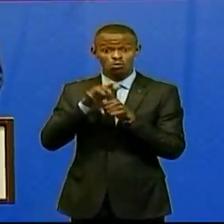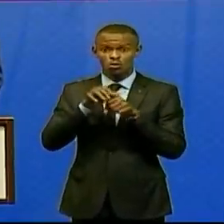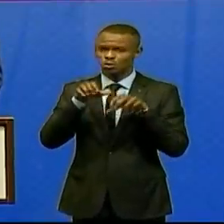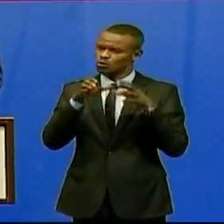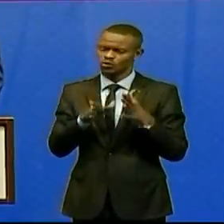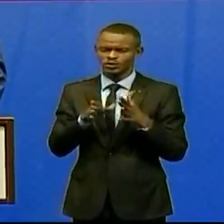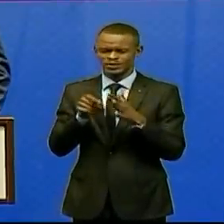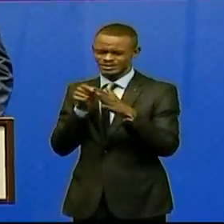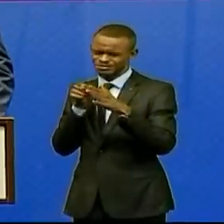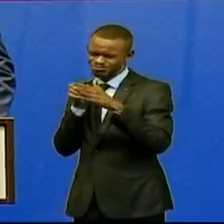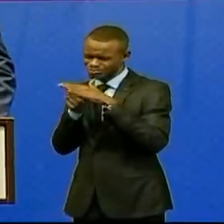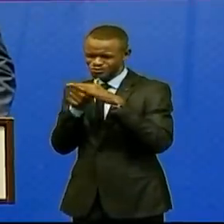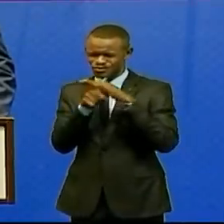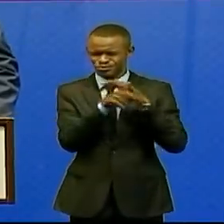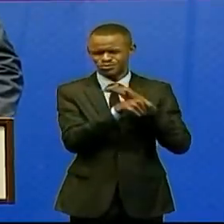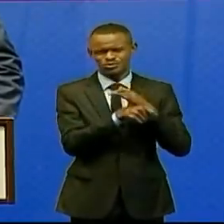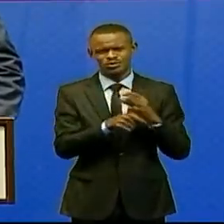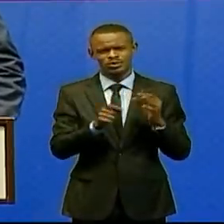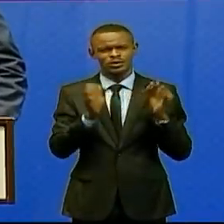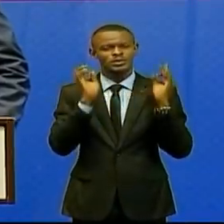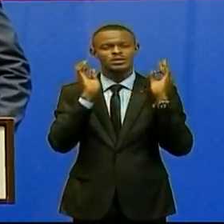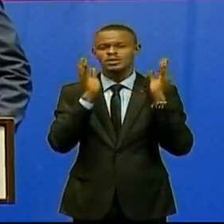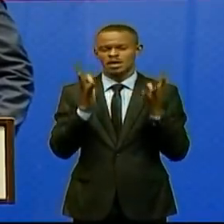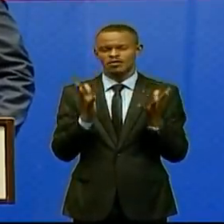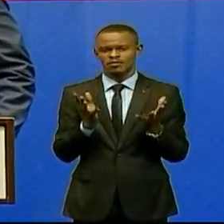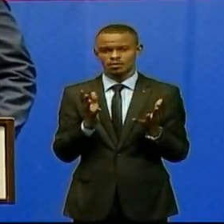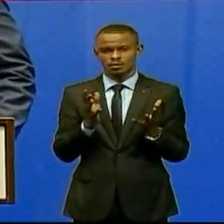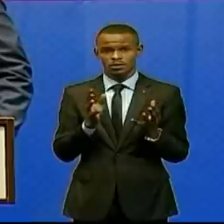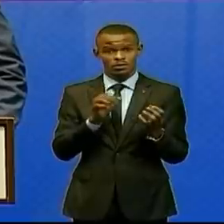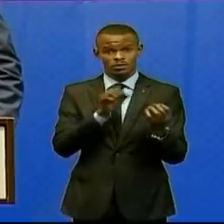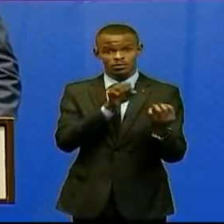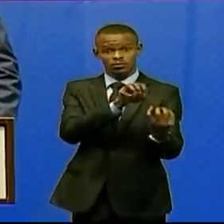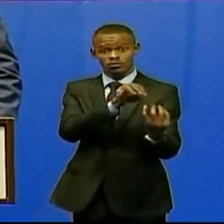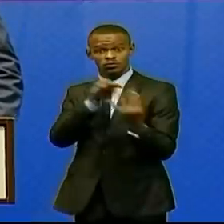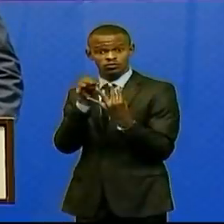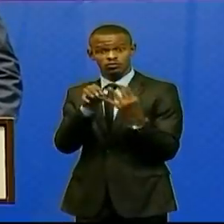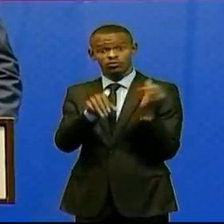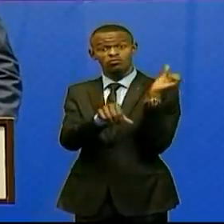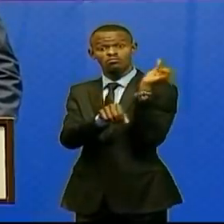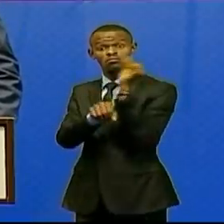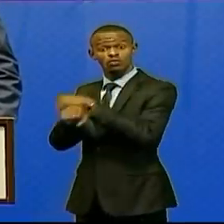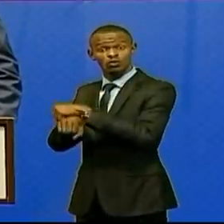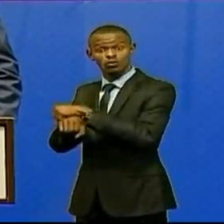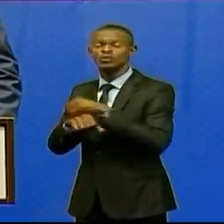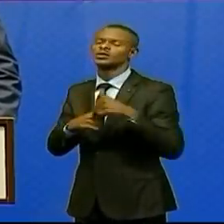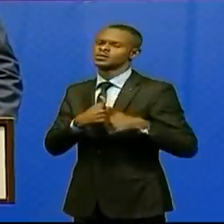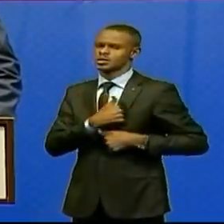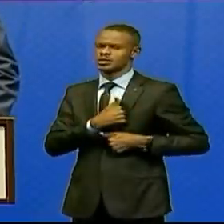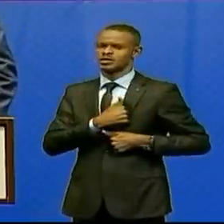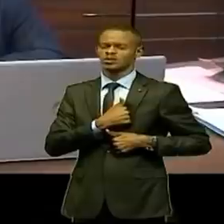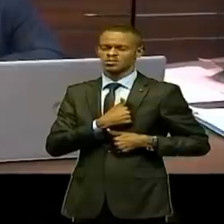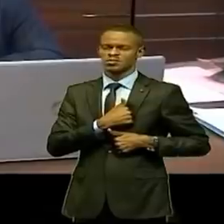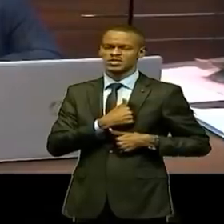cette tuerie a été stoppée grâce à l'intervention des forces armées de la République démocratique du